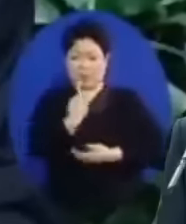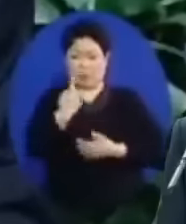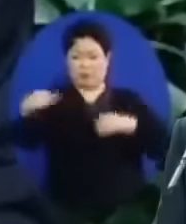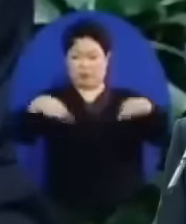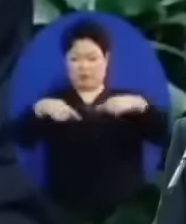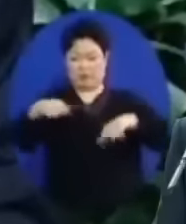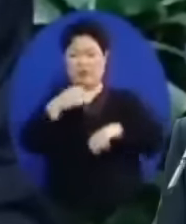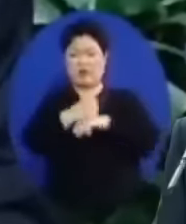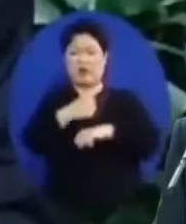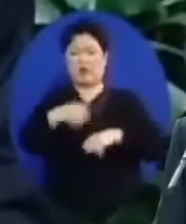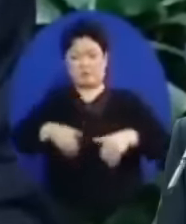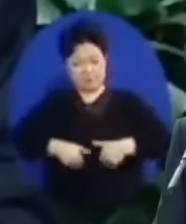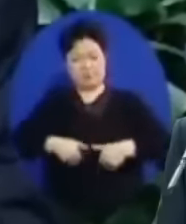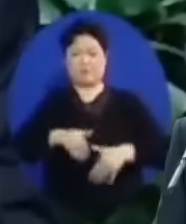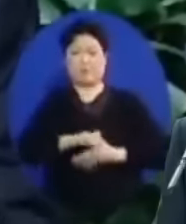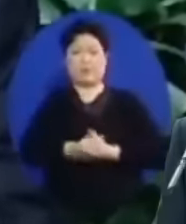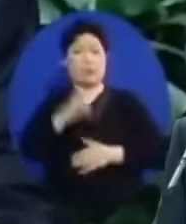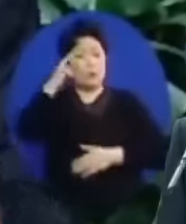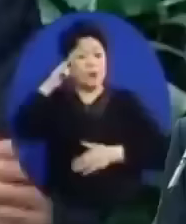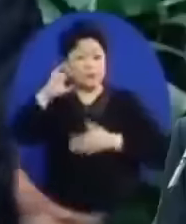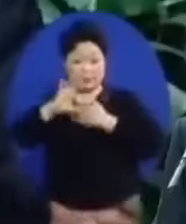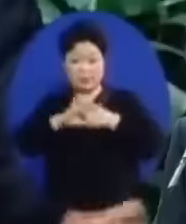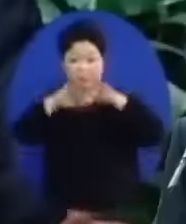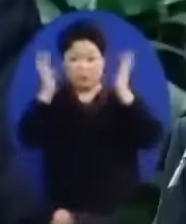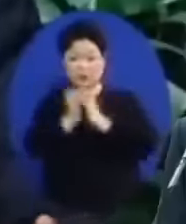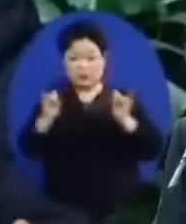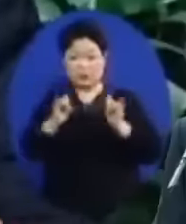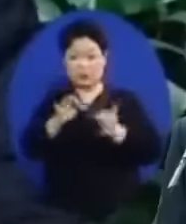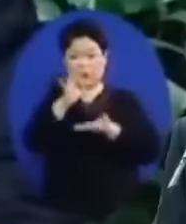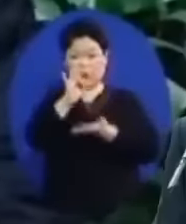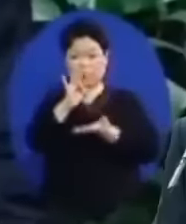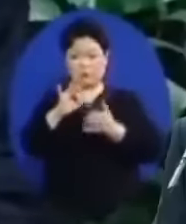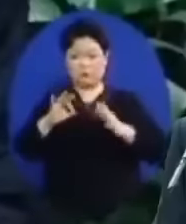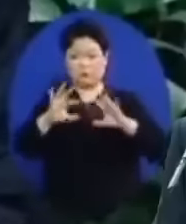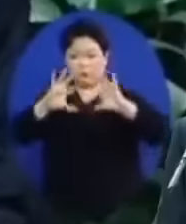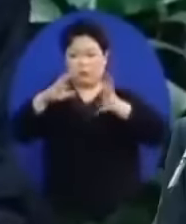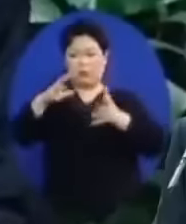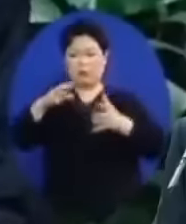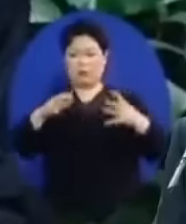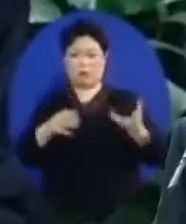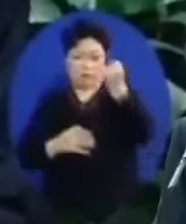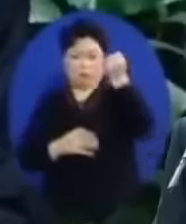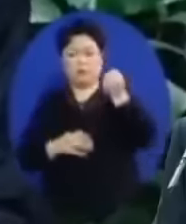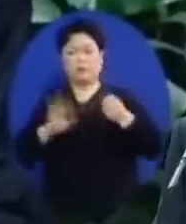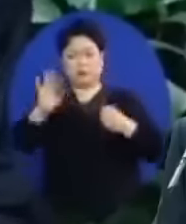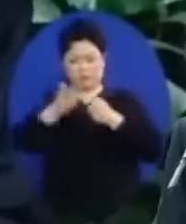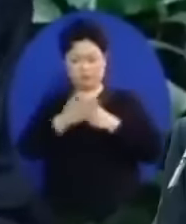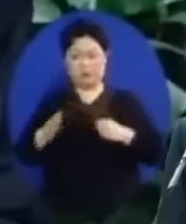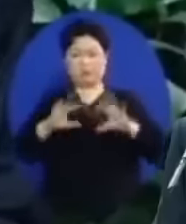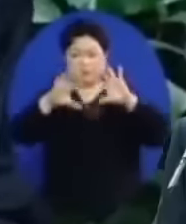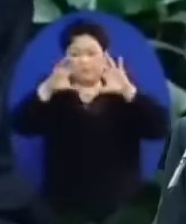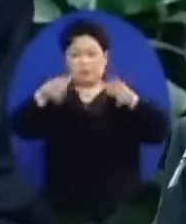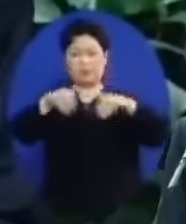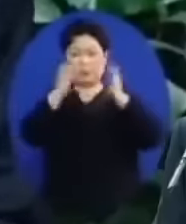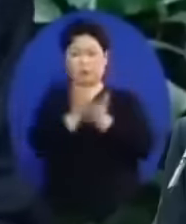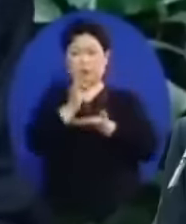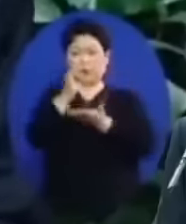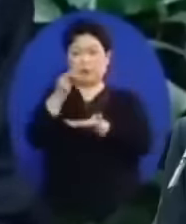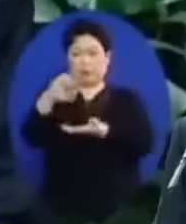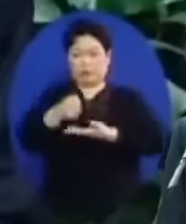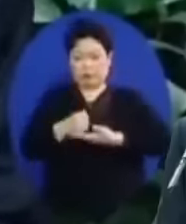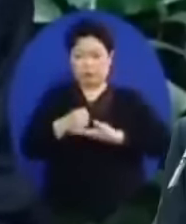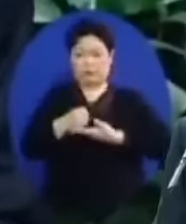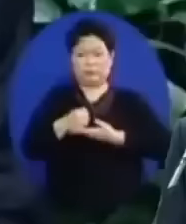되는 것입니다. 왜냐하면 모든 사람의 재산을 국가가 다 빼앗아야 되는 것입니다. 국가가 모든 재산을 다